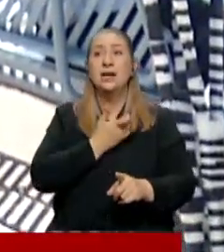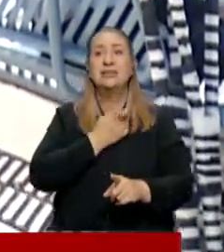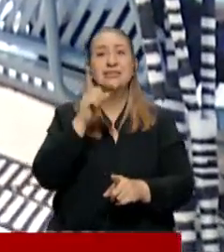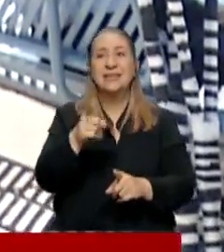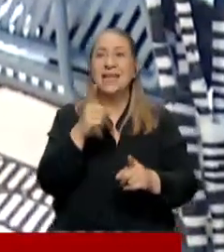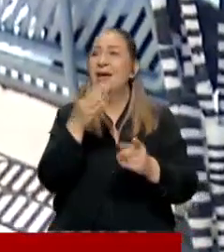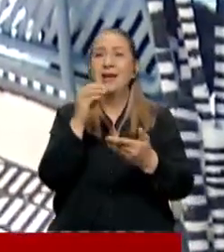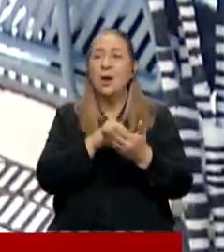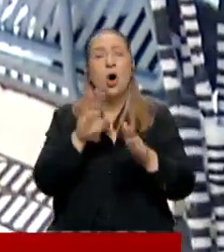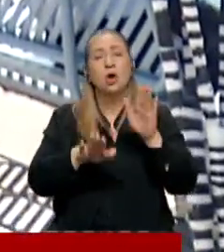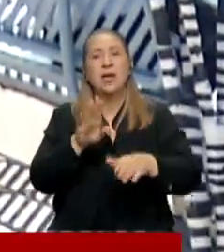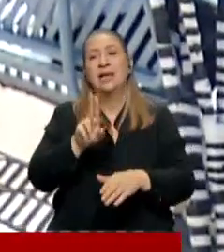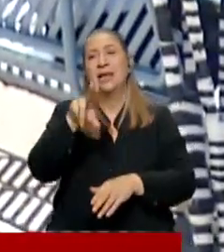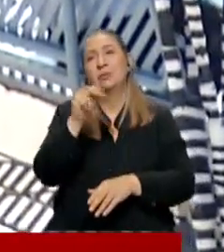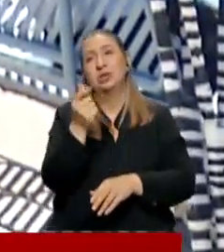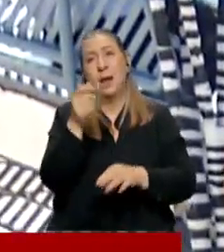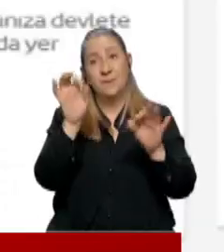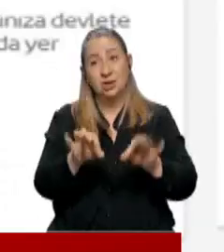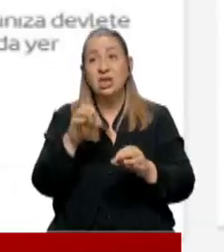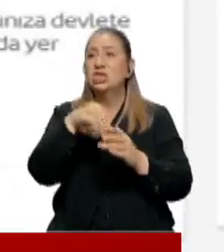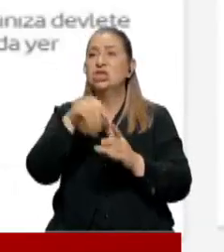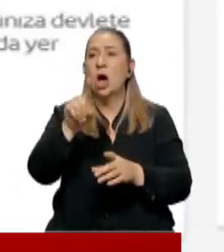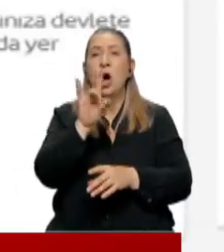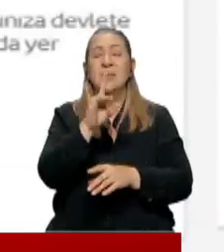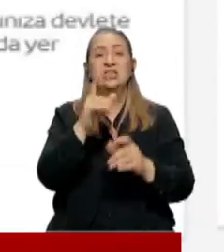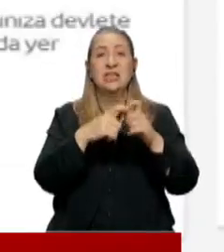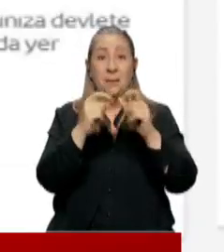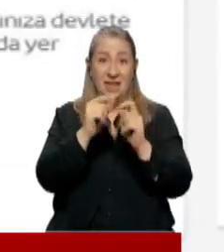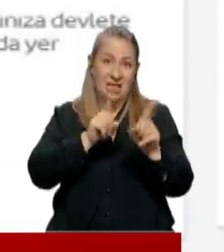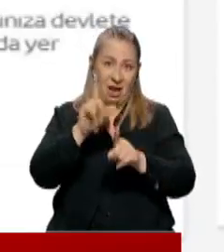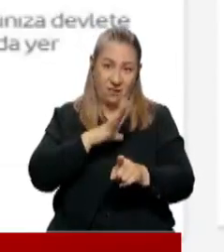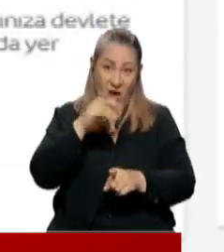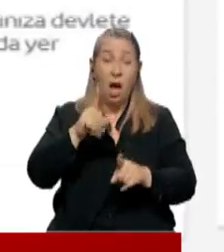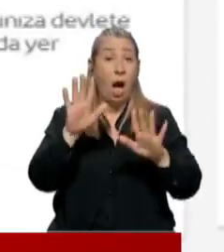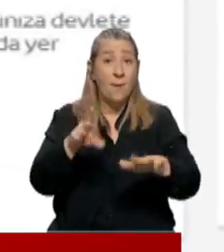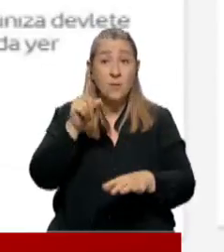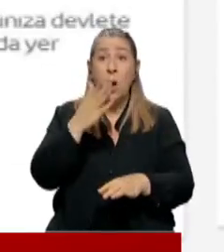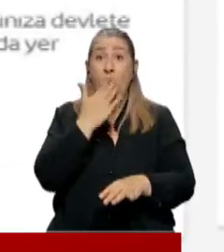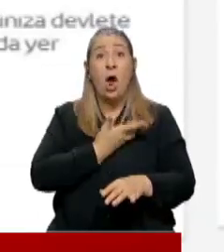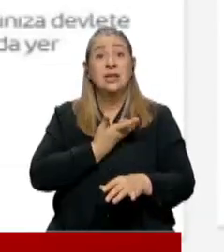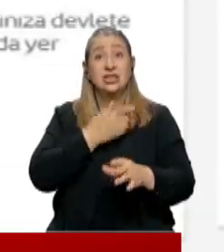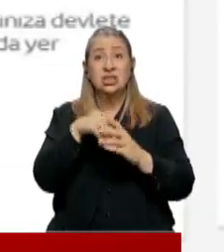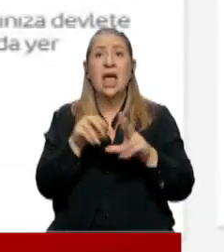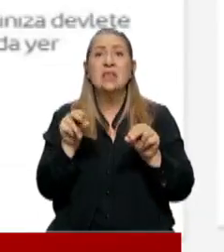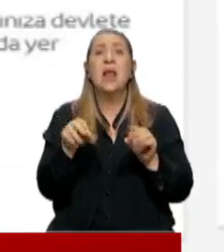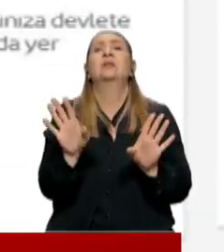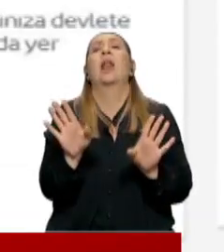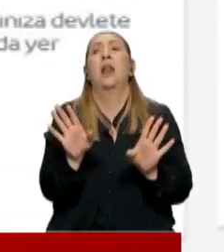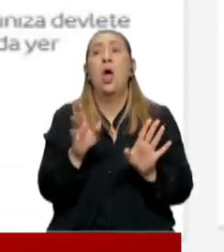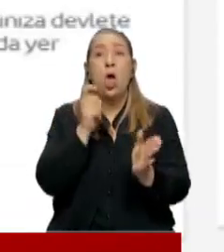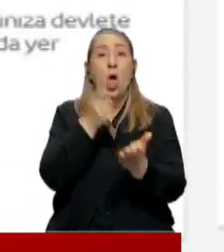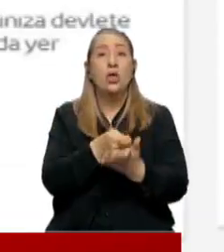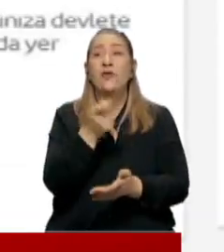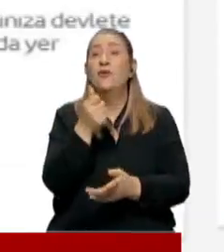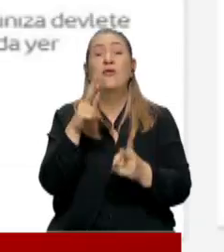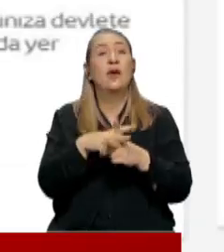kullandığı tarifeler ortalama 70 liradan başlıyor. İçerisinde 15 GB internet var. Ancak bu da öğrenciler için yeterli olmuyor.